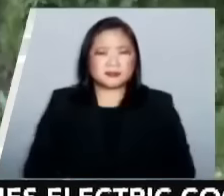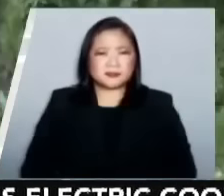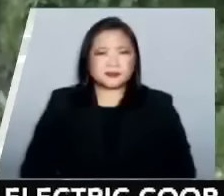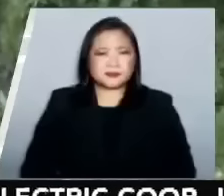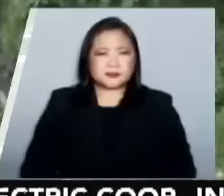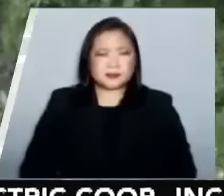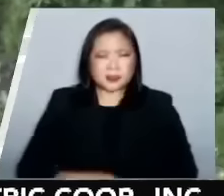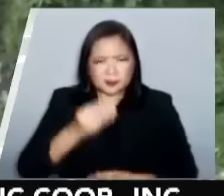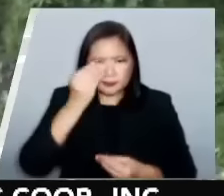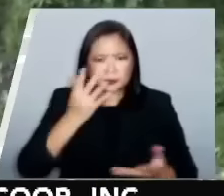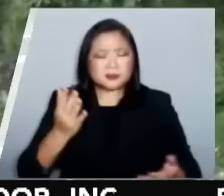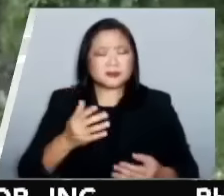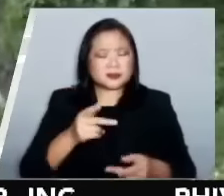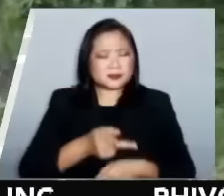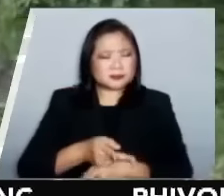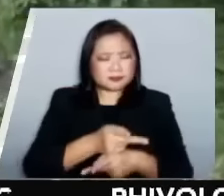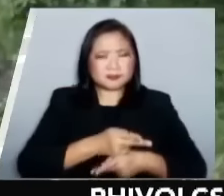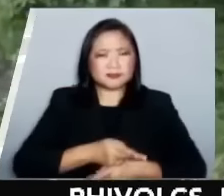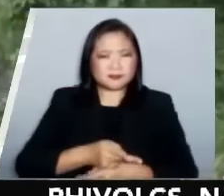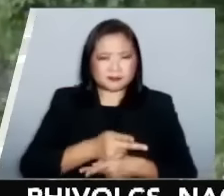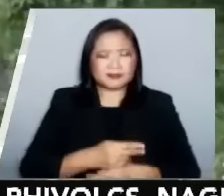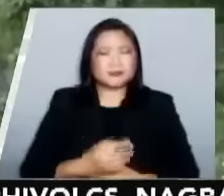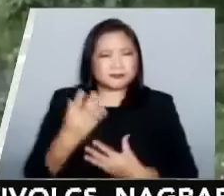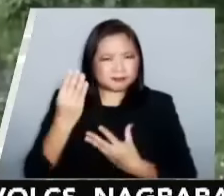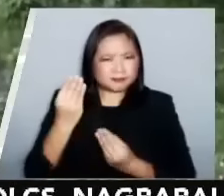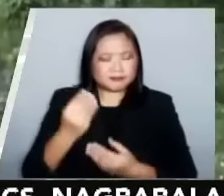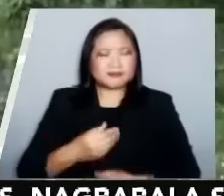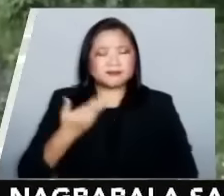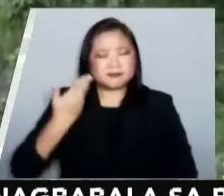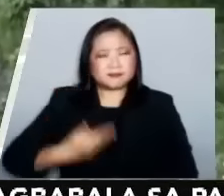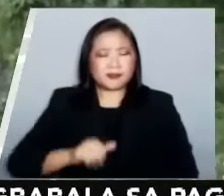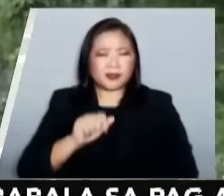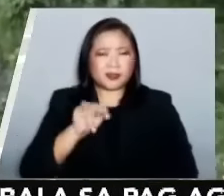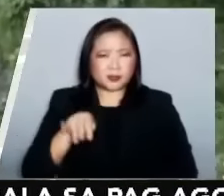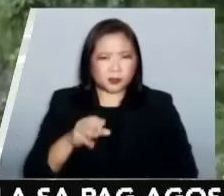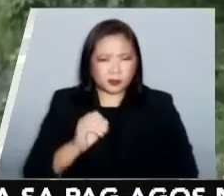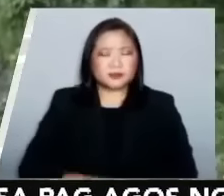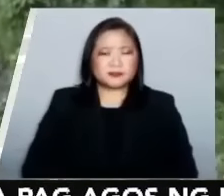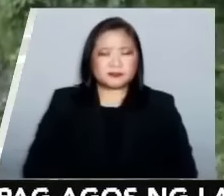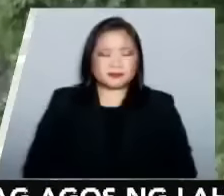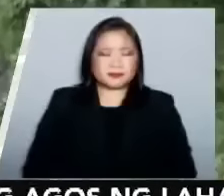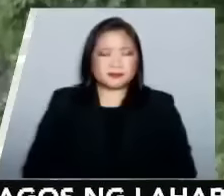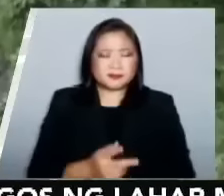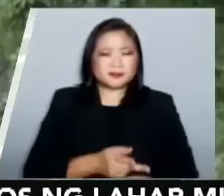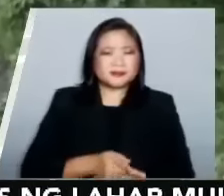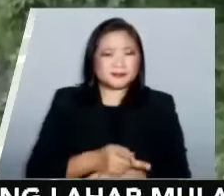stay safe and stay updated. Ako po si Andrew Pertiera, inyong unang hirit weather presenter.